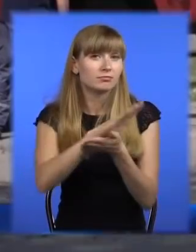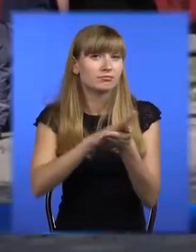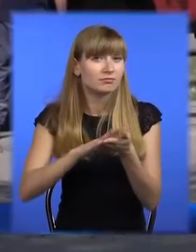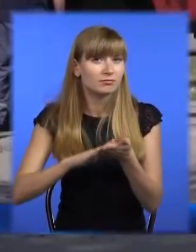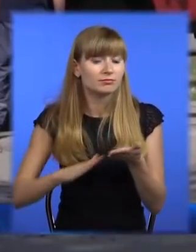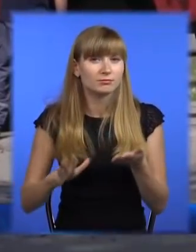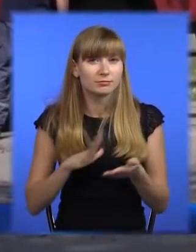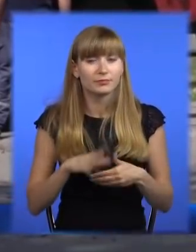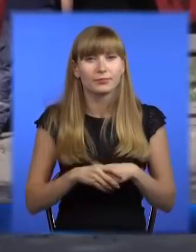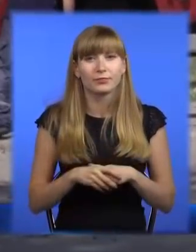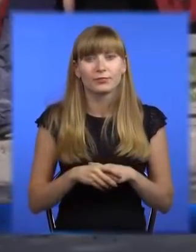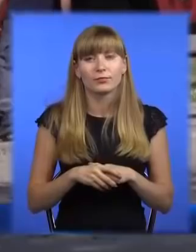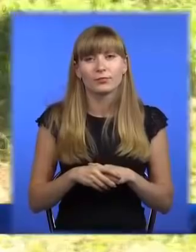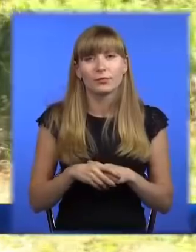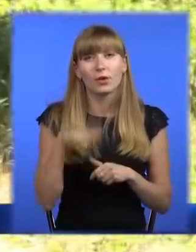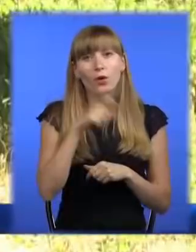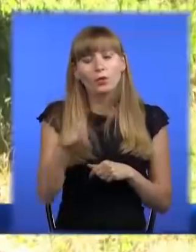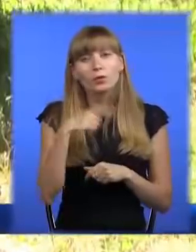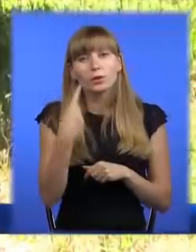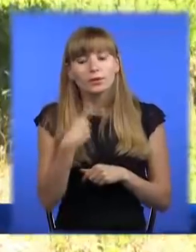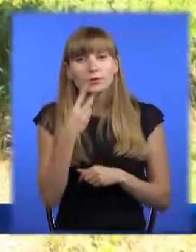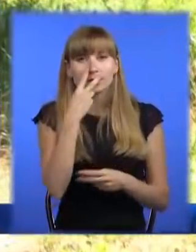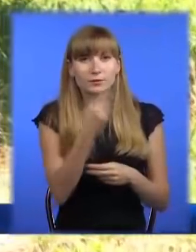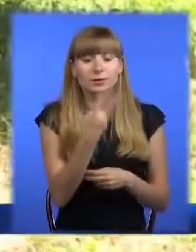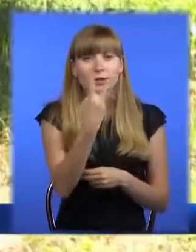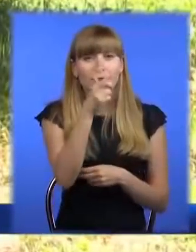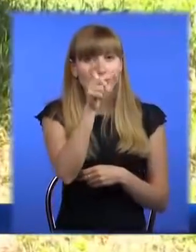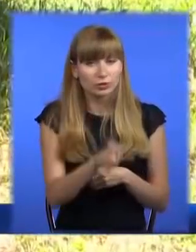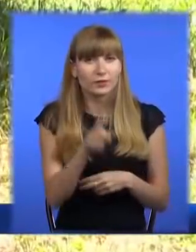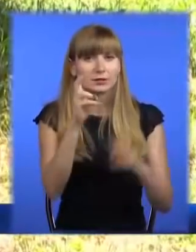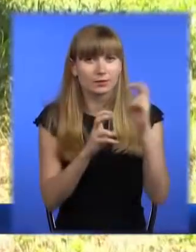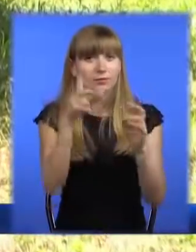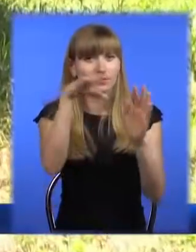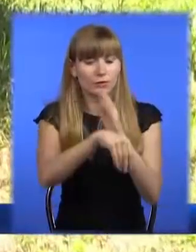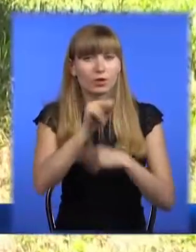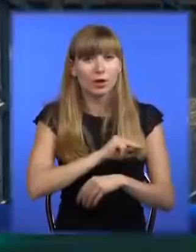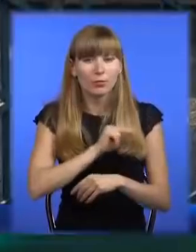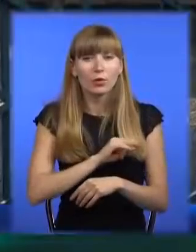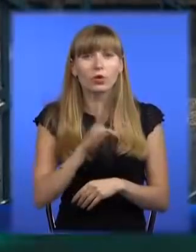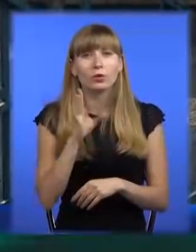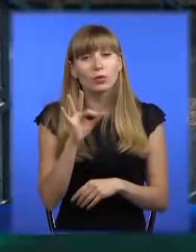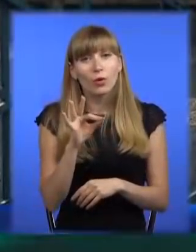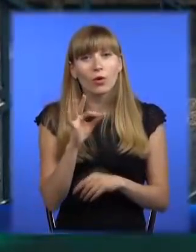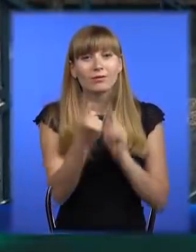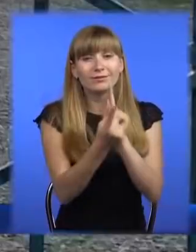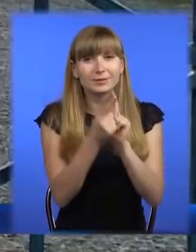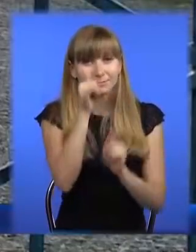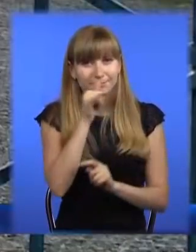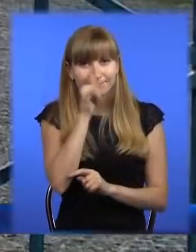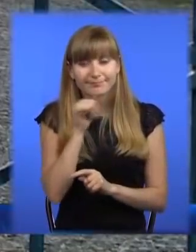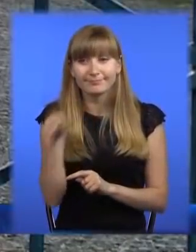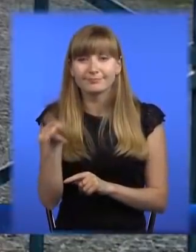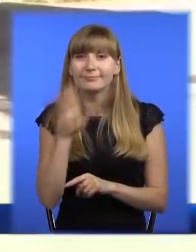каналізації. Її навіть довелось промити. Як запевняють містяни, на заводі працювало 2 чоловіки. Але поспілкуватись з